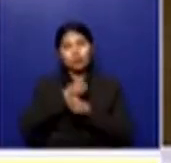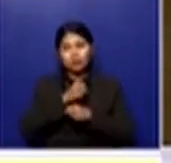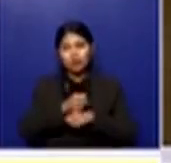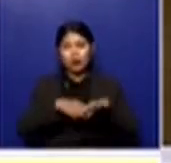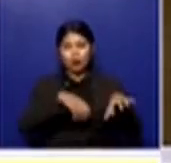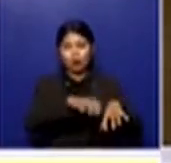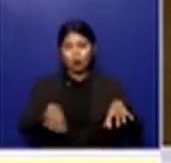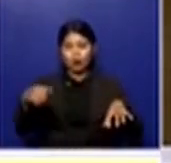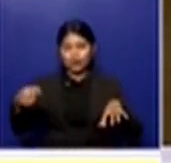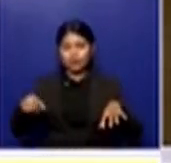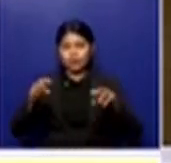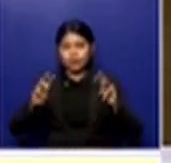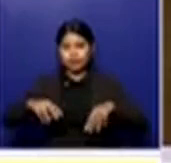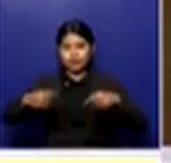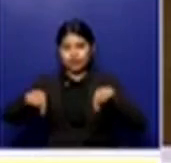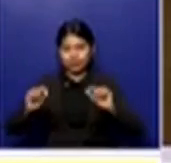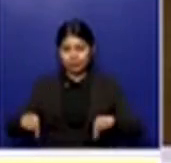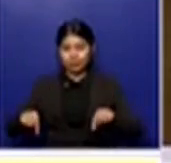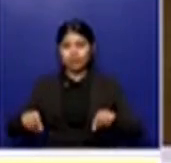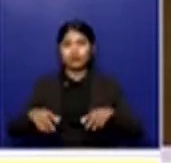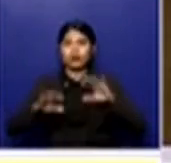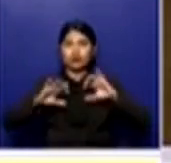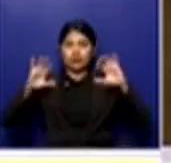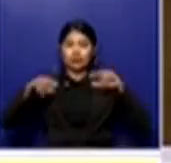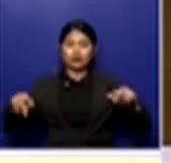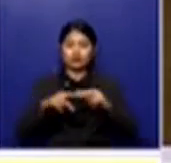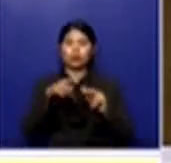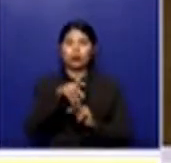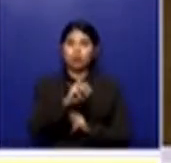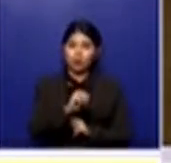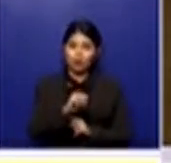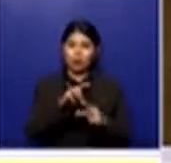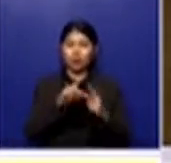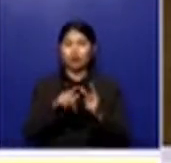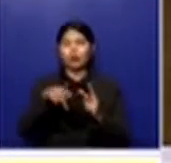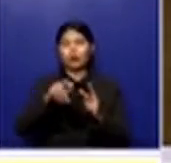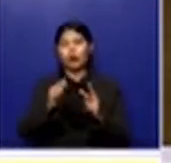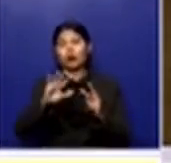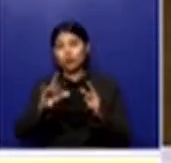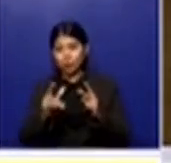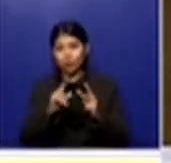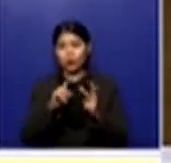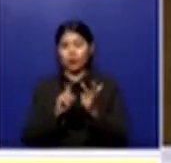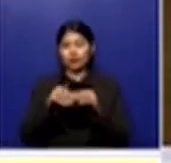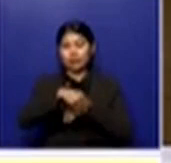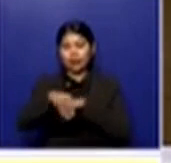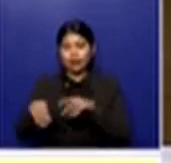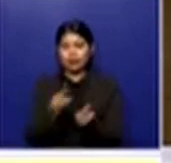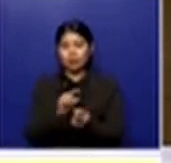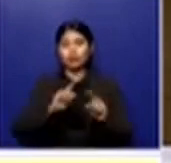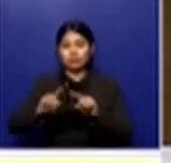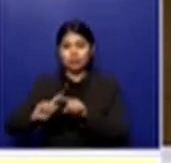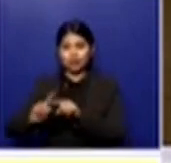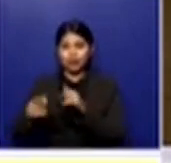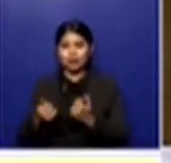10กว่าองค์กรด้วยกันซึ่งมีทั้งส่วนราชการเช่นกระทรวงพม.พอช.นะคะแล้วก็เครือข่ายภาคสังคมต่าง